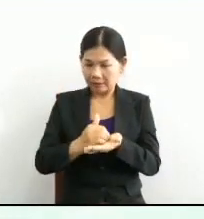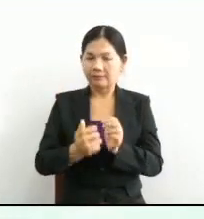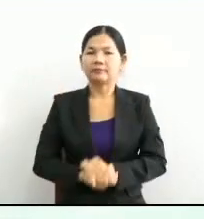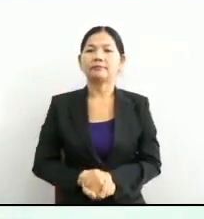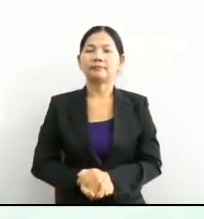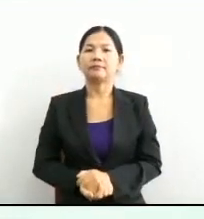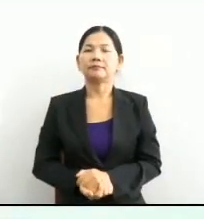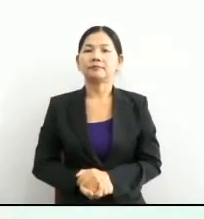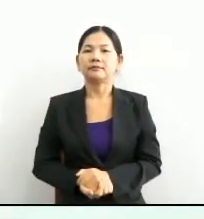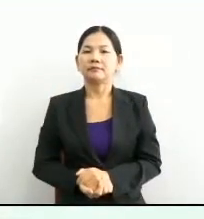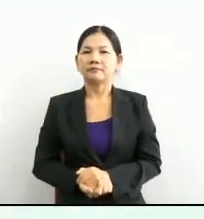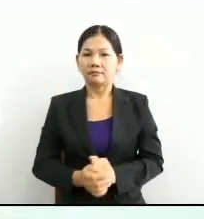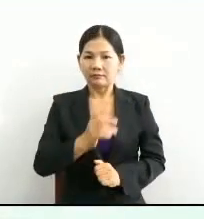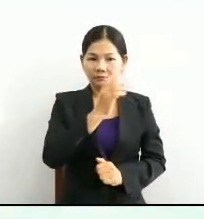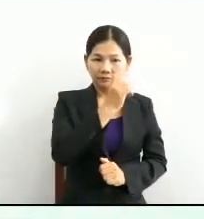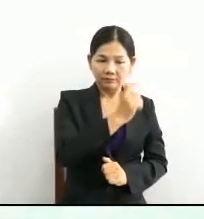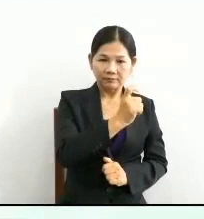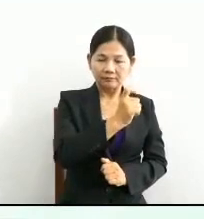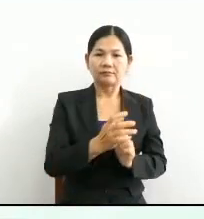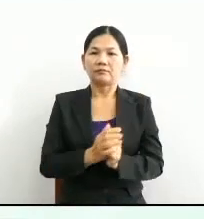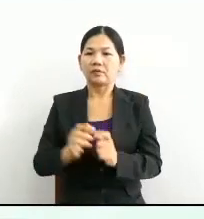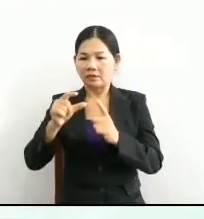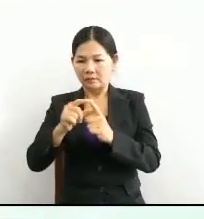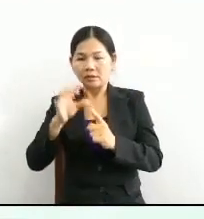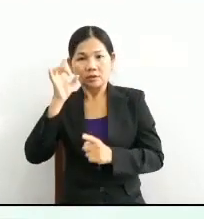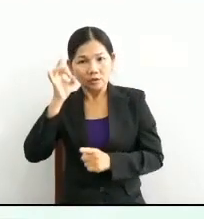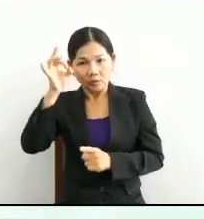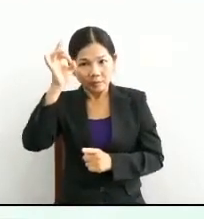nè khó bốn dưới bị